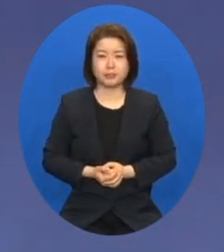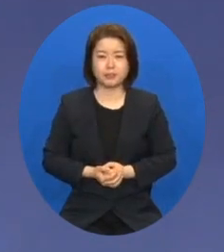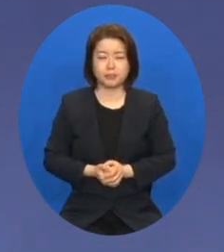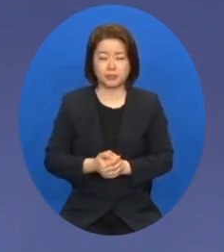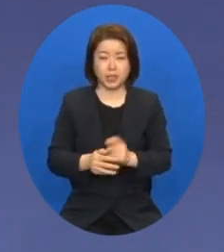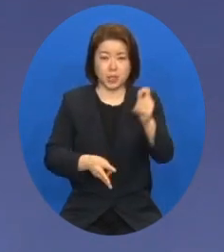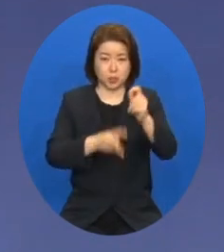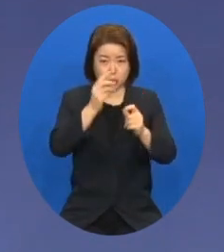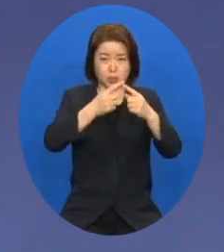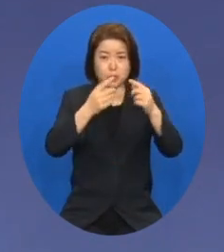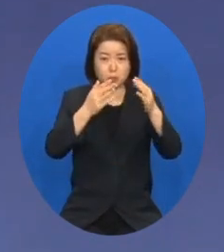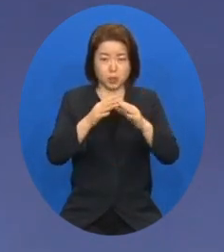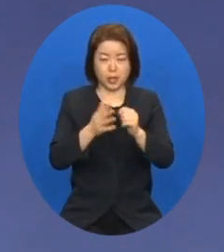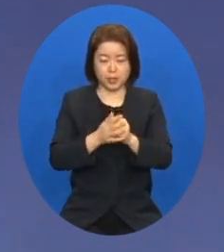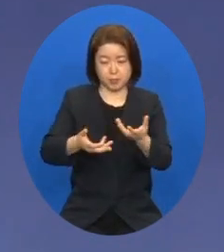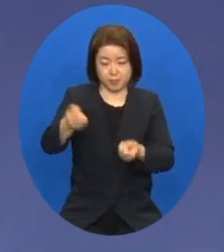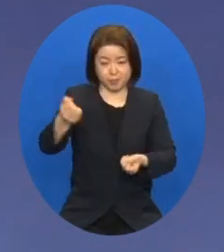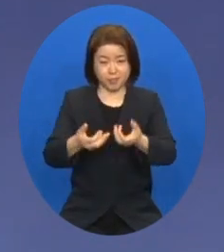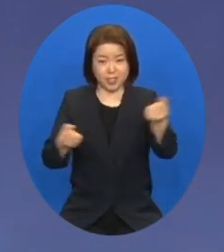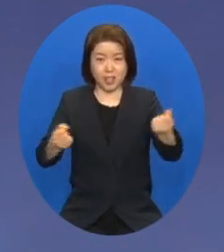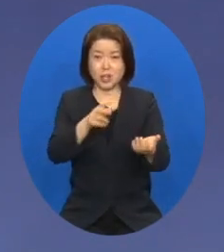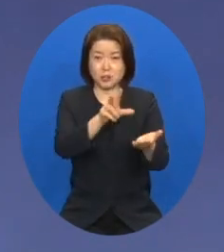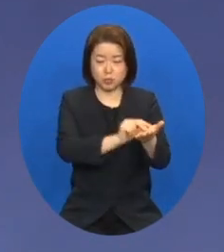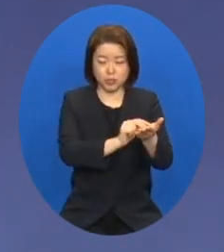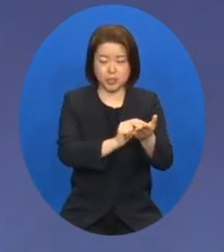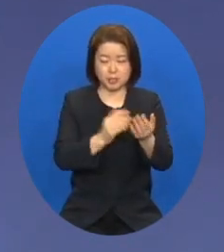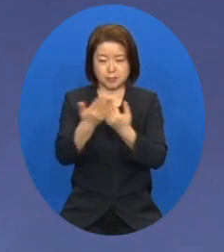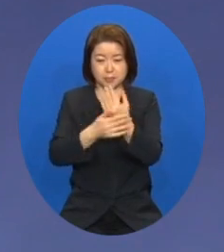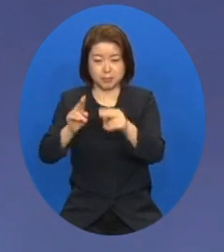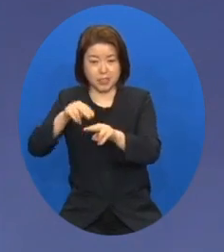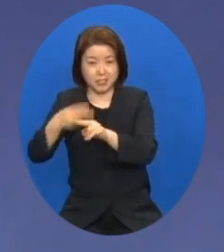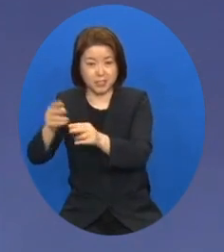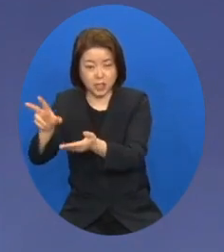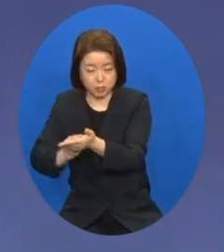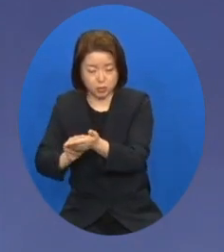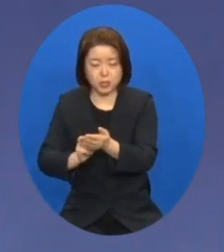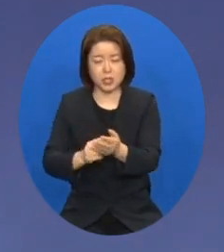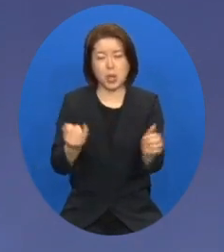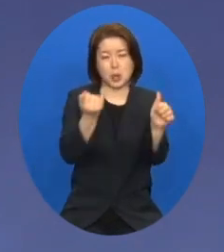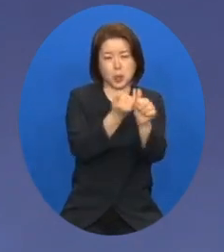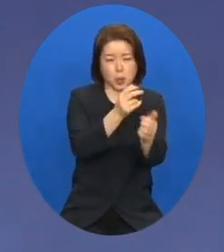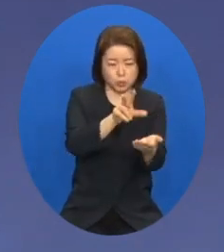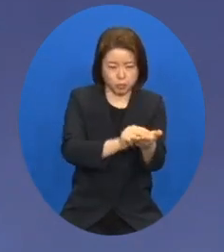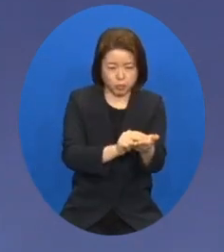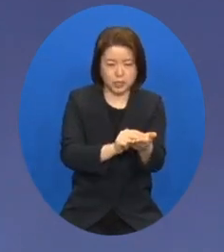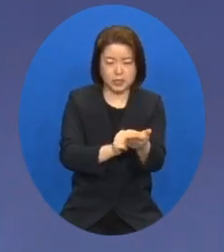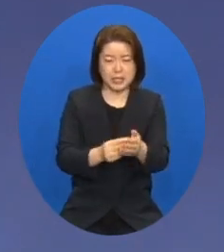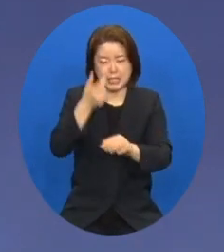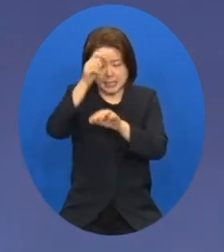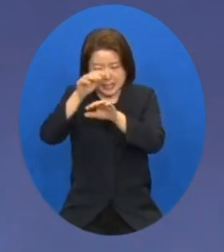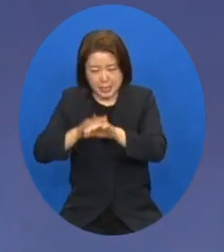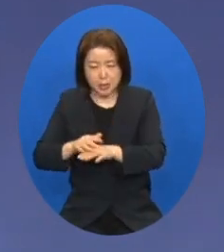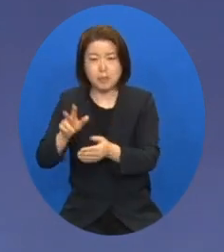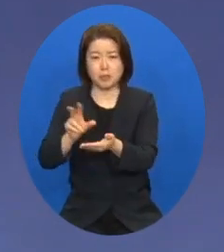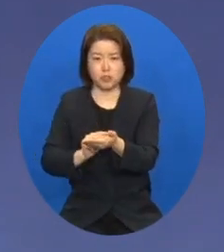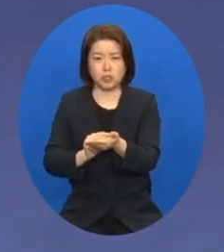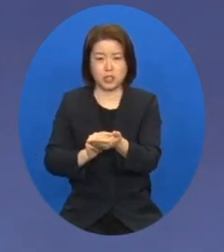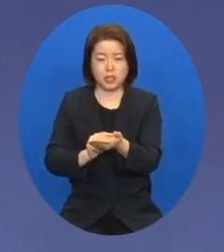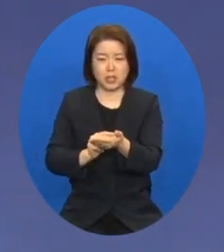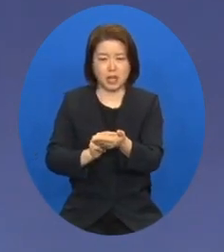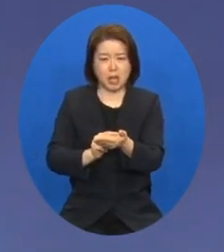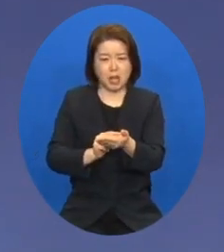고린도 교회에는 파벌에 문제 은사의 문제 결혼의 문제 예배 문제 1